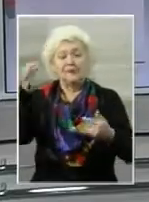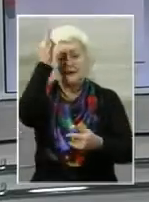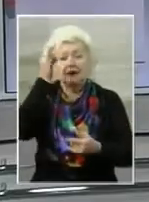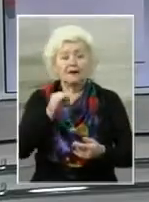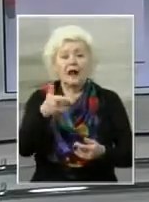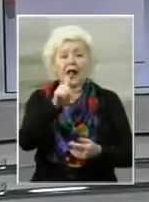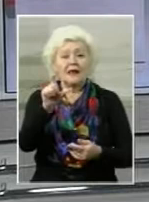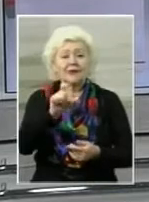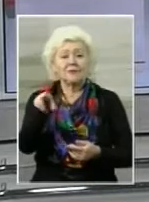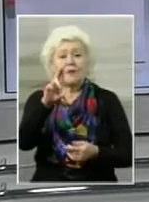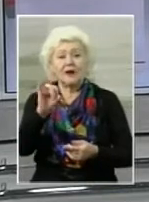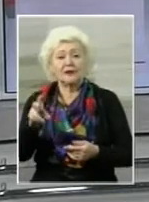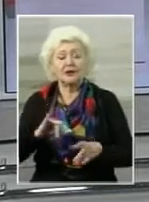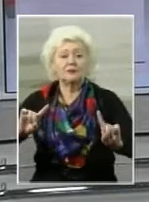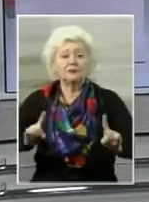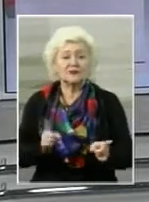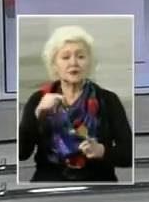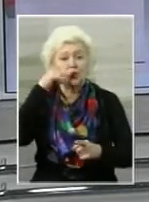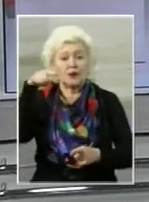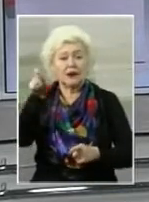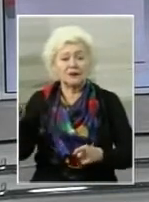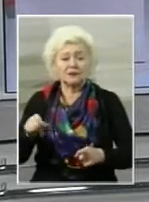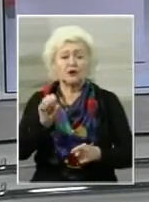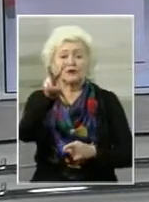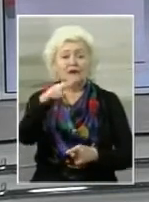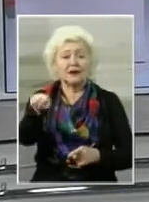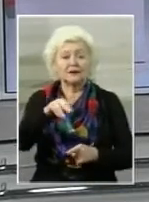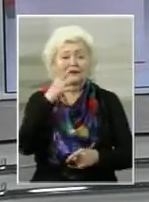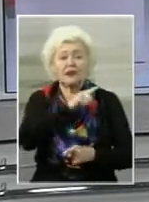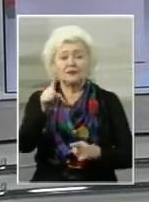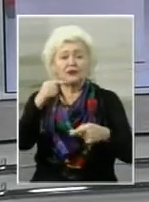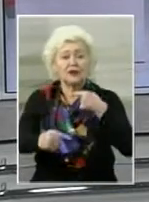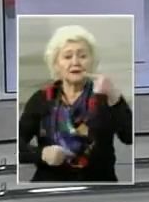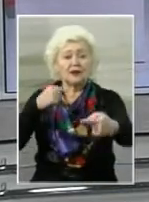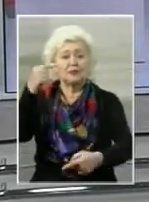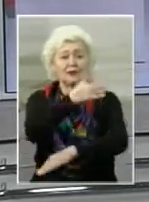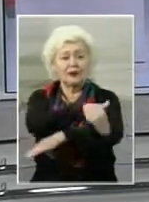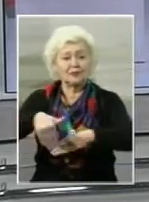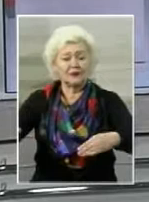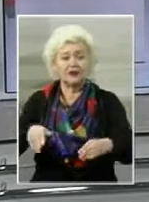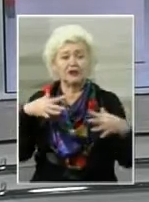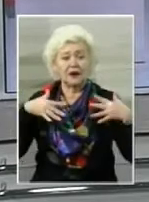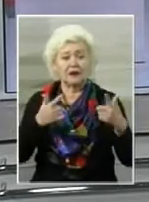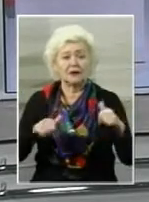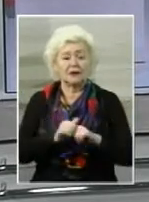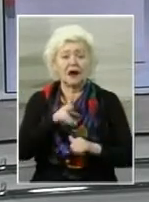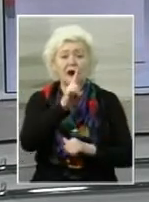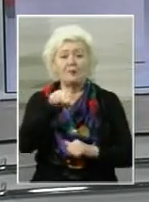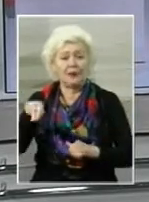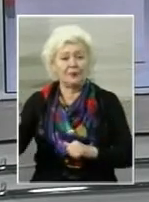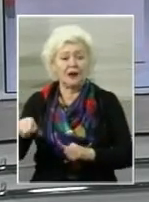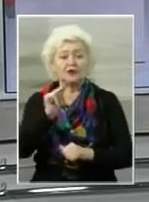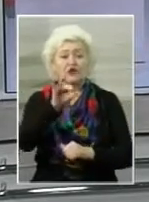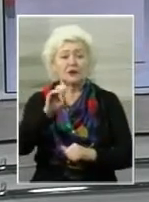Нагадаємо, Едема Бекірова заарештували росіяни 12 грудня під час перетину адмінмежі з Кримом на контрольно-пропускному